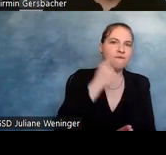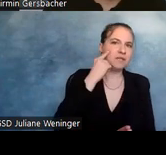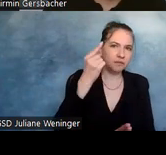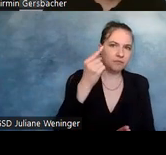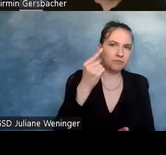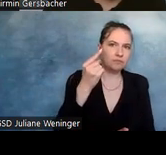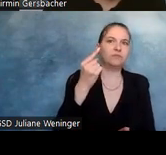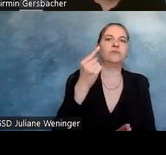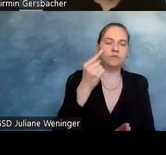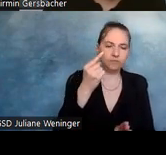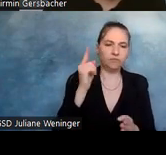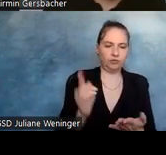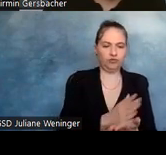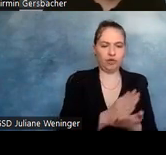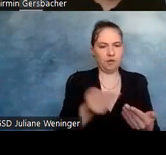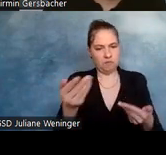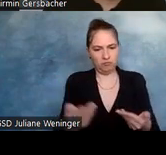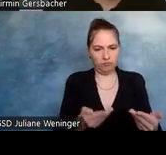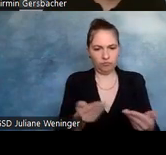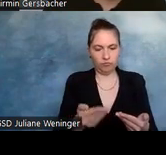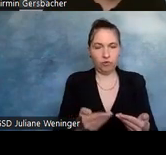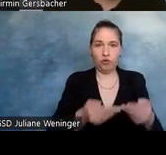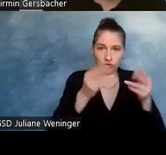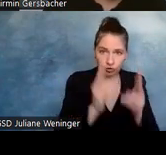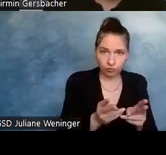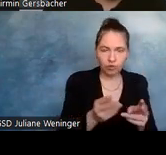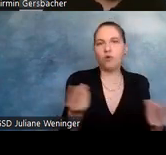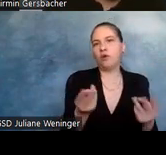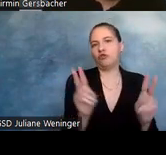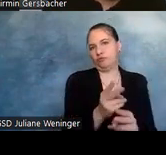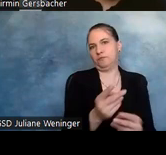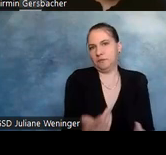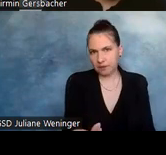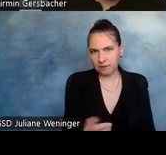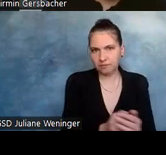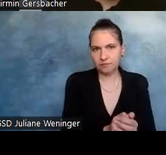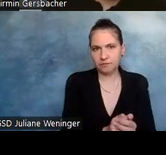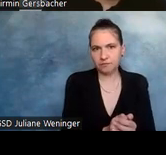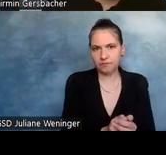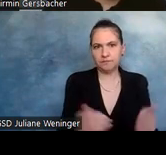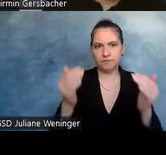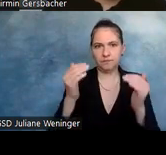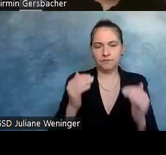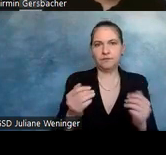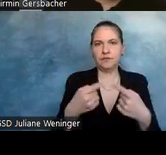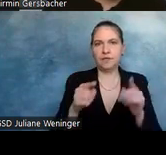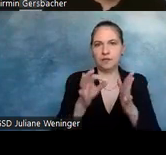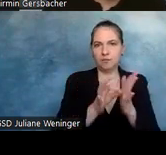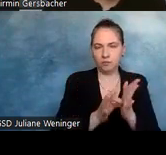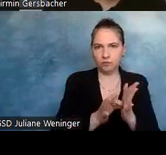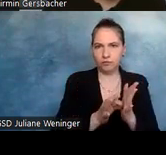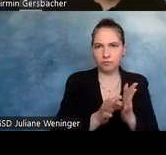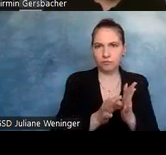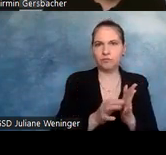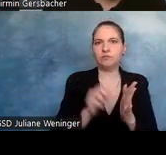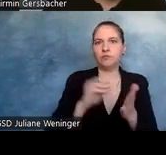mit dem Easy Web Check entscheiden, ist es jetzt, trifft das zu, da trifft das nicht zu. Dann gibt es hier noch Punkte, wo dann drin steht, welches Tool